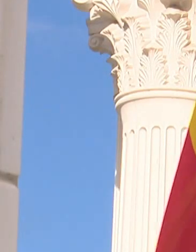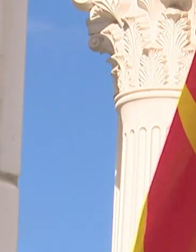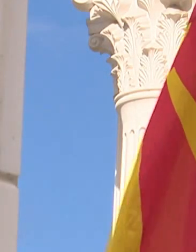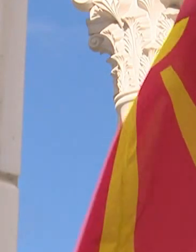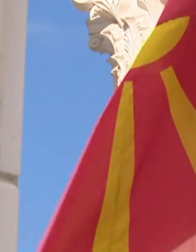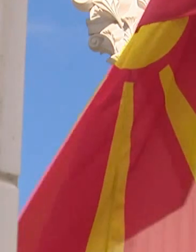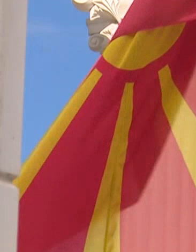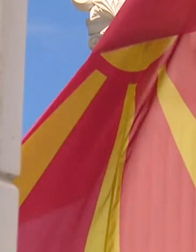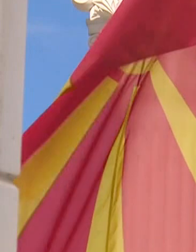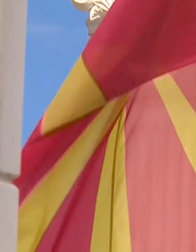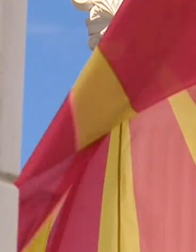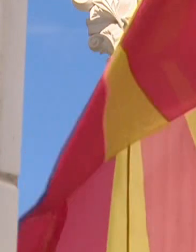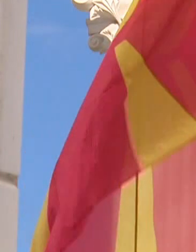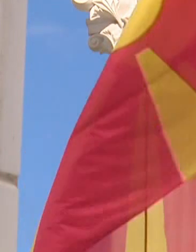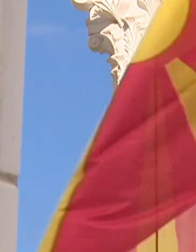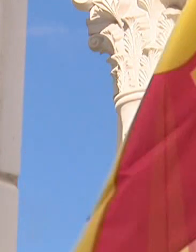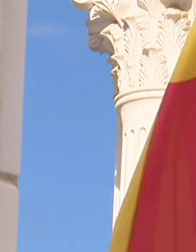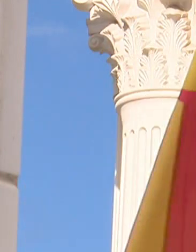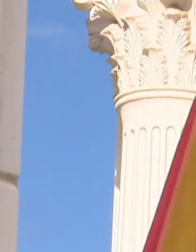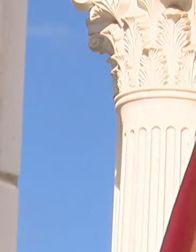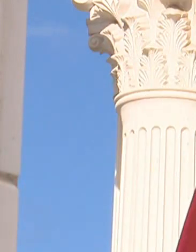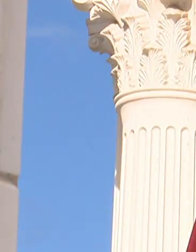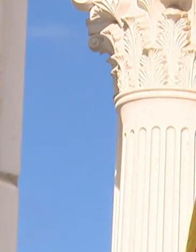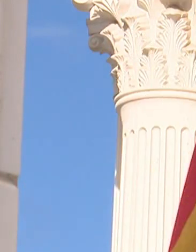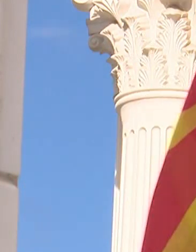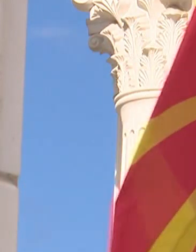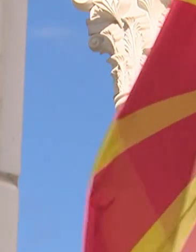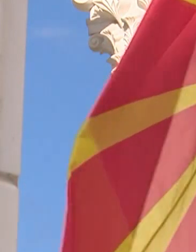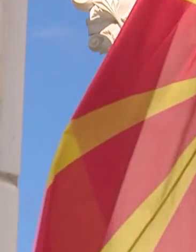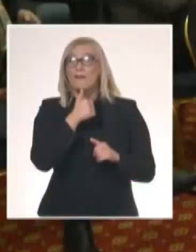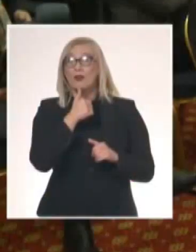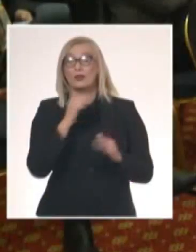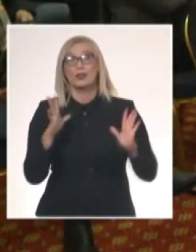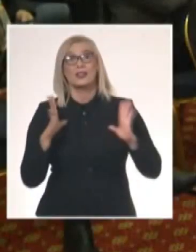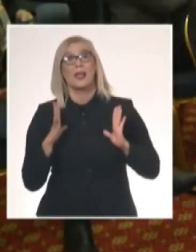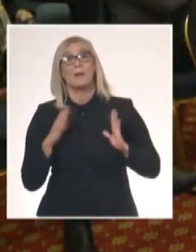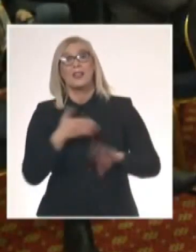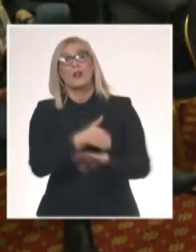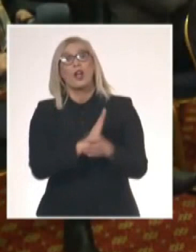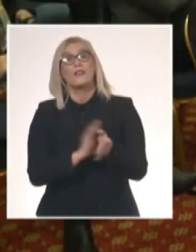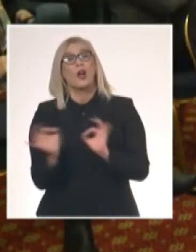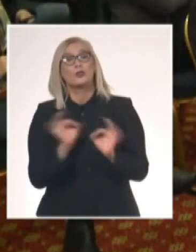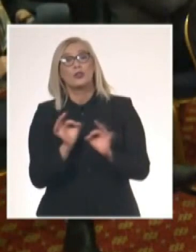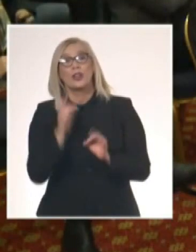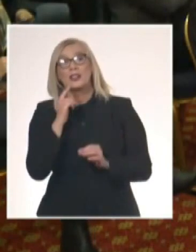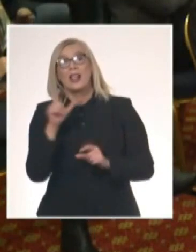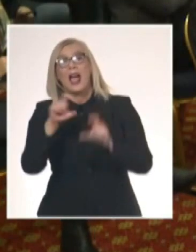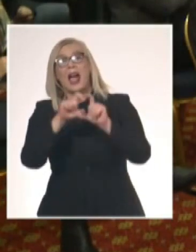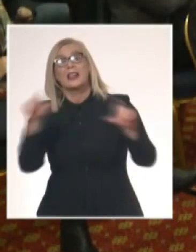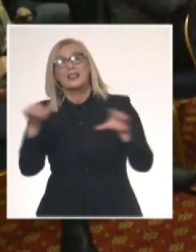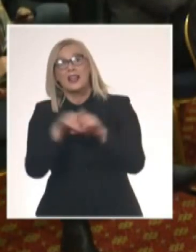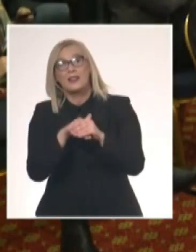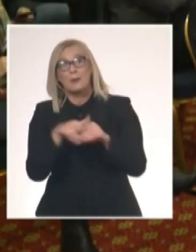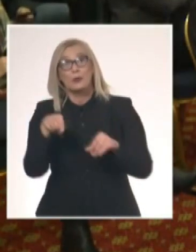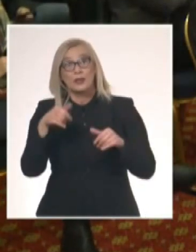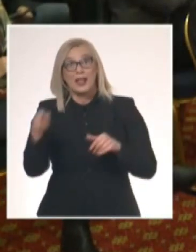ketë rritje të pragut për këtë lloj kompenzimi social, sepse me rritjen e pagës minimale në mars të këtij viti në 18.000 denar,